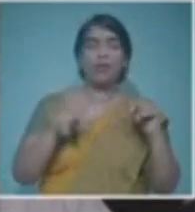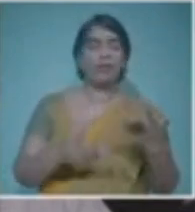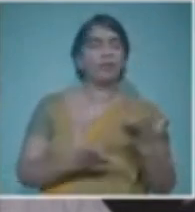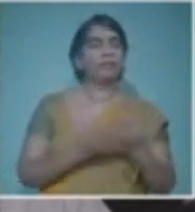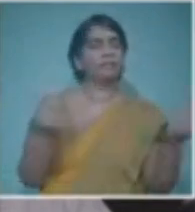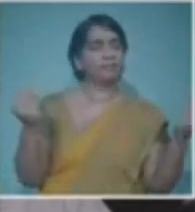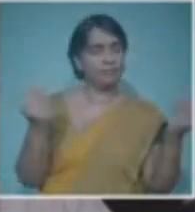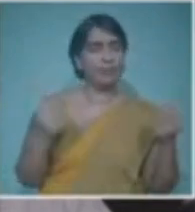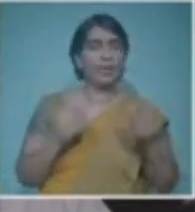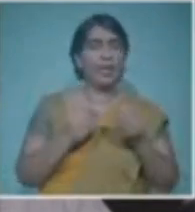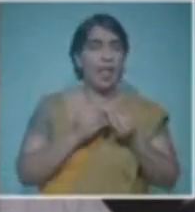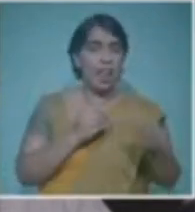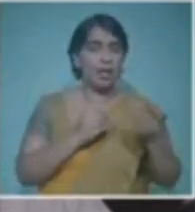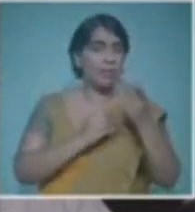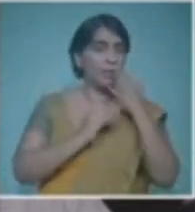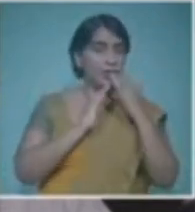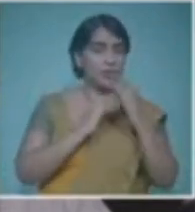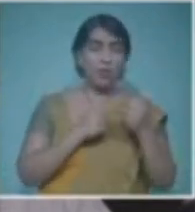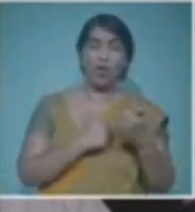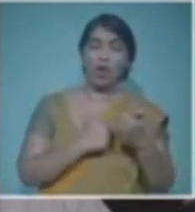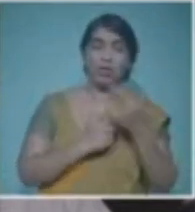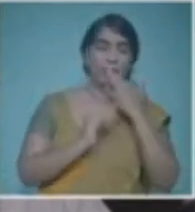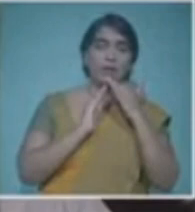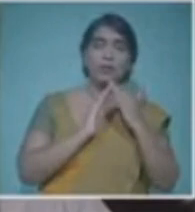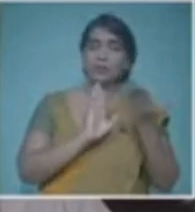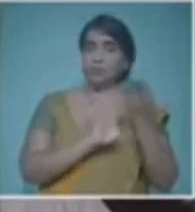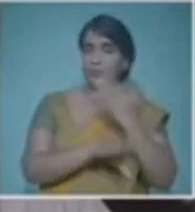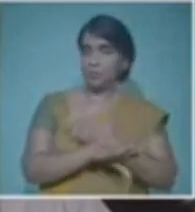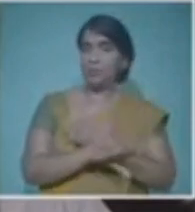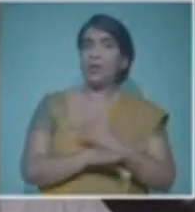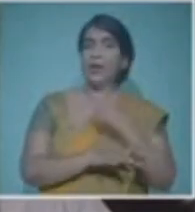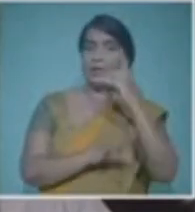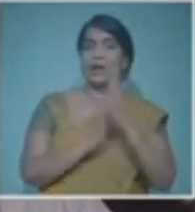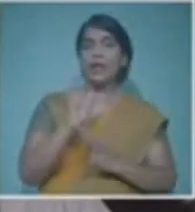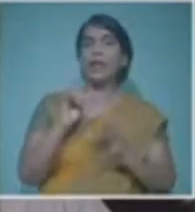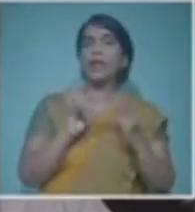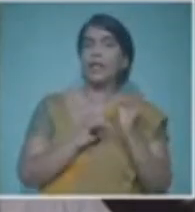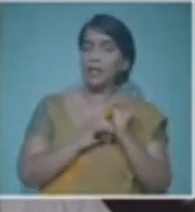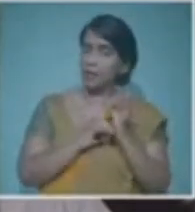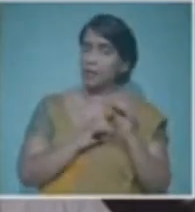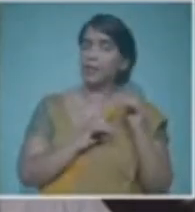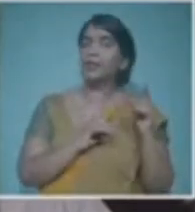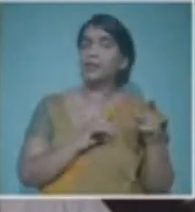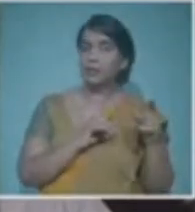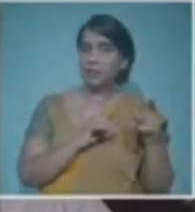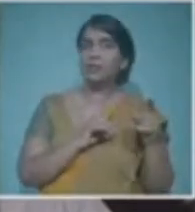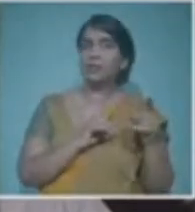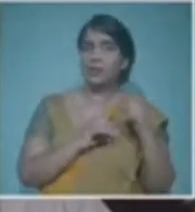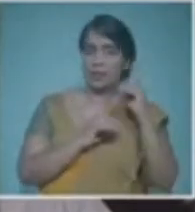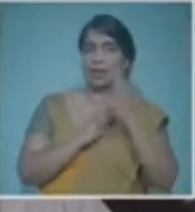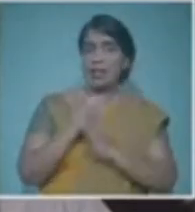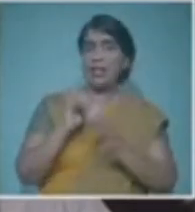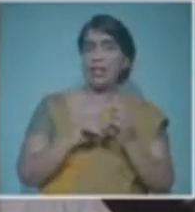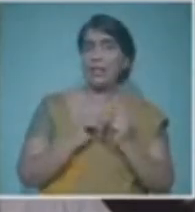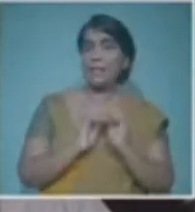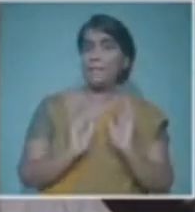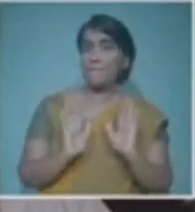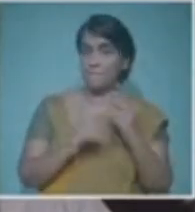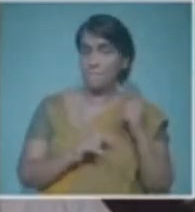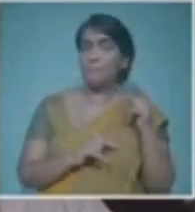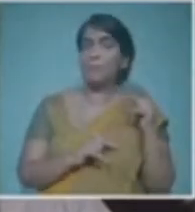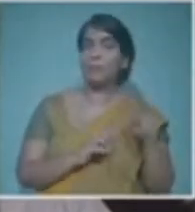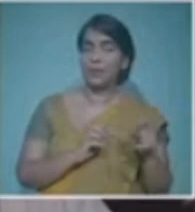තියෙනවා ළඟම පාසල හොඳම පාසල කියලා පහුගිය කාලේ එක ඇමතිවරයෙක් ඉඳගෙන ඒ එක එක අමාත්‍යවරයෙක් පටන් ගත්තා